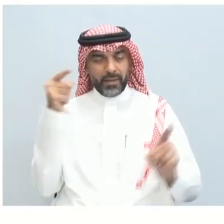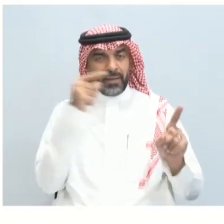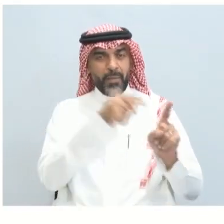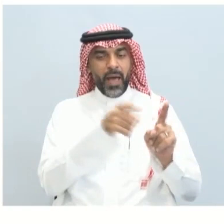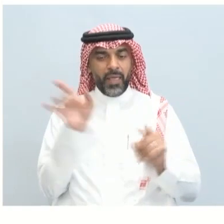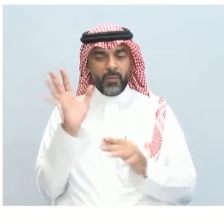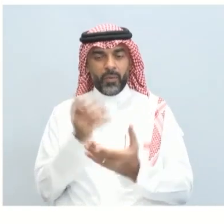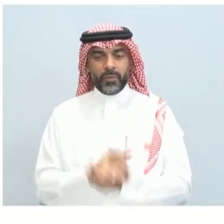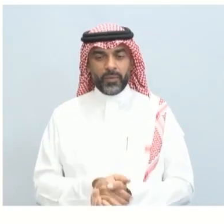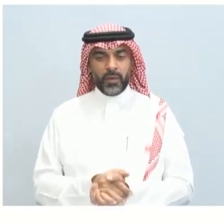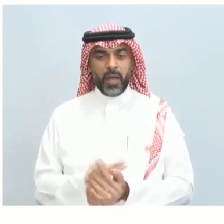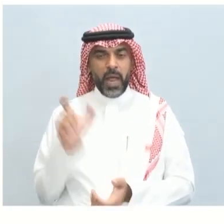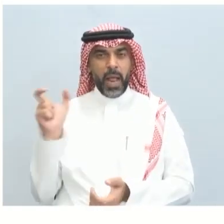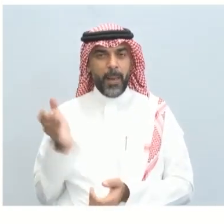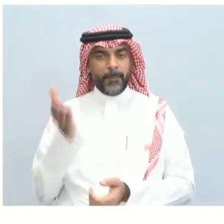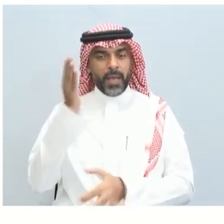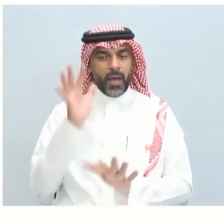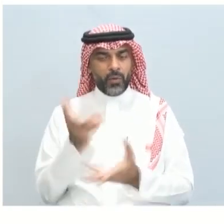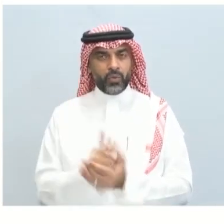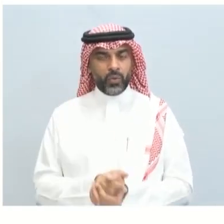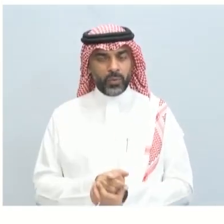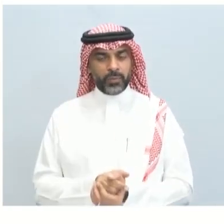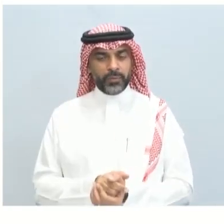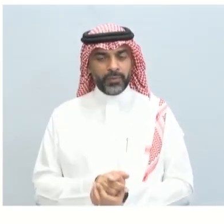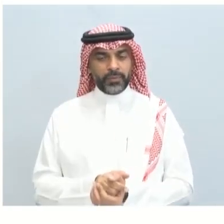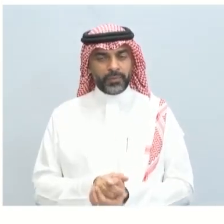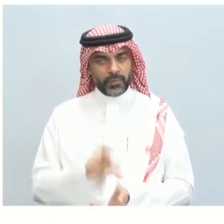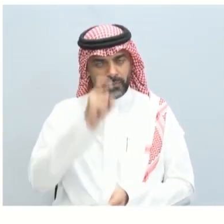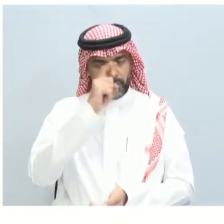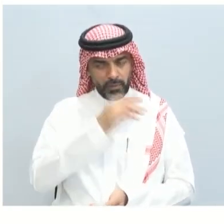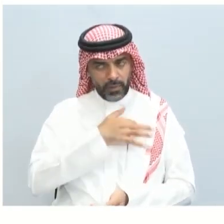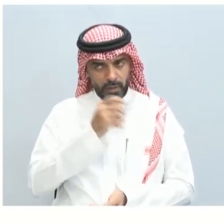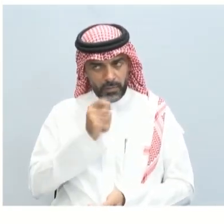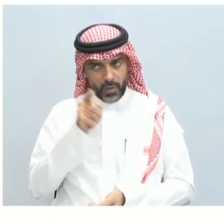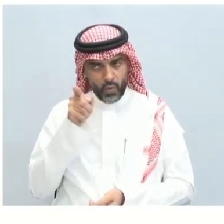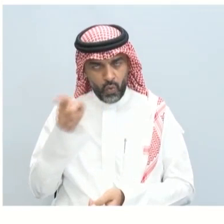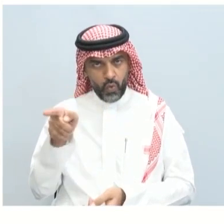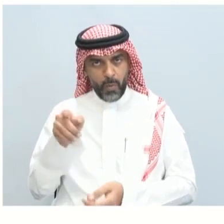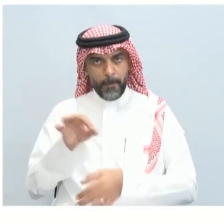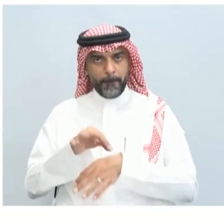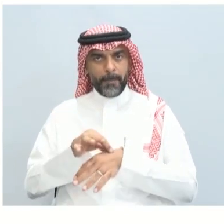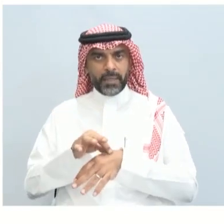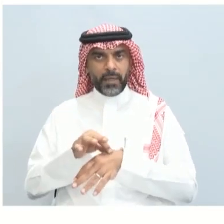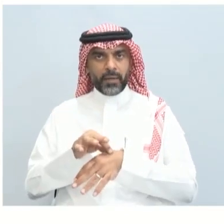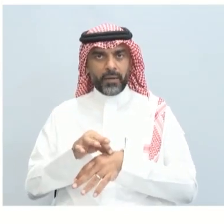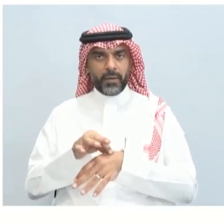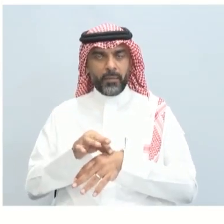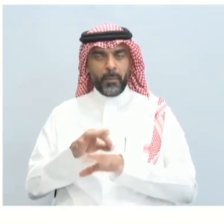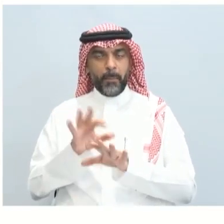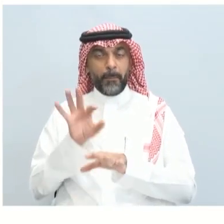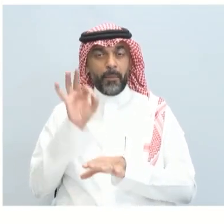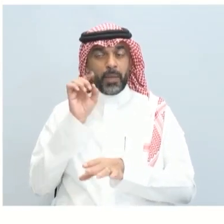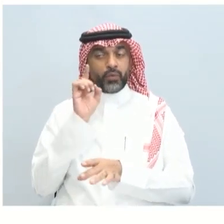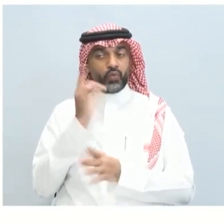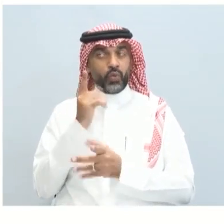الواجب للانبياء احسنتم الايمان بانهم بشر لكن اصطفاهم الله